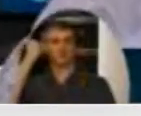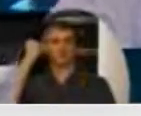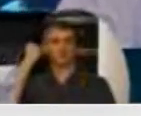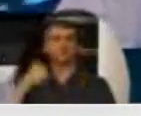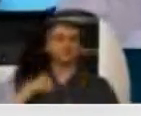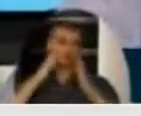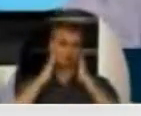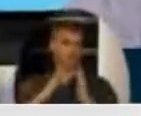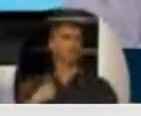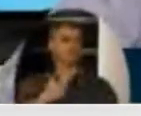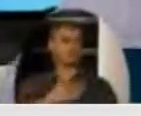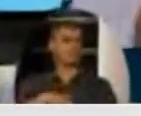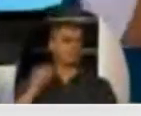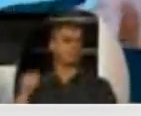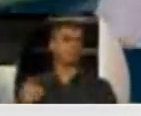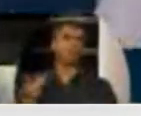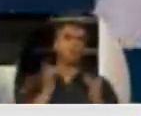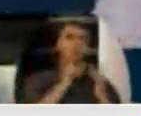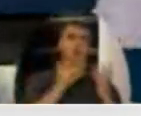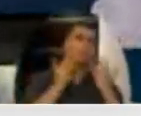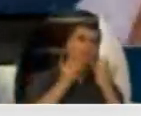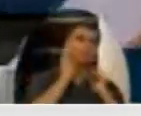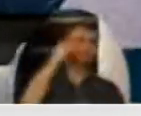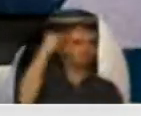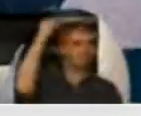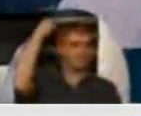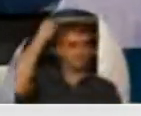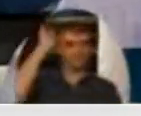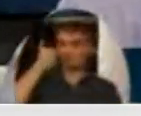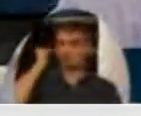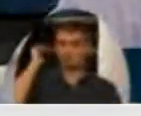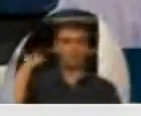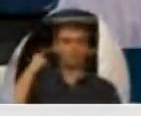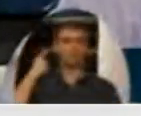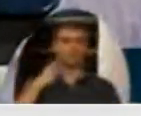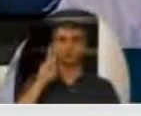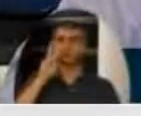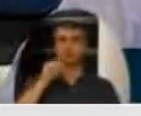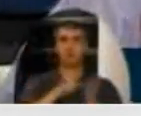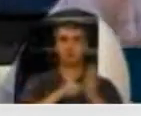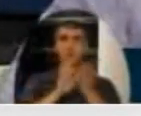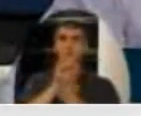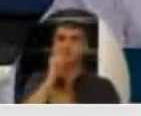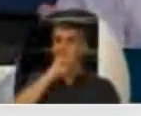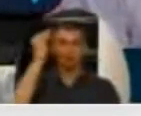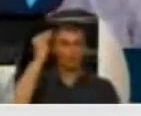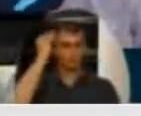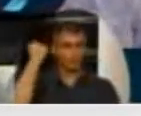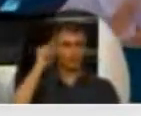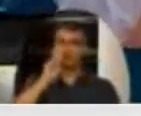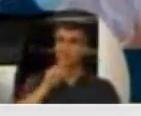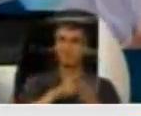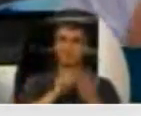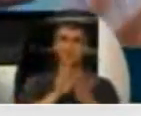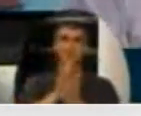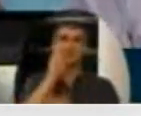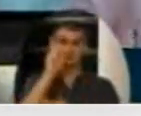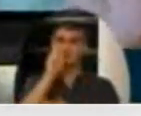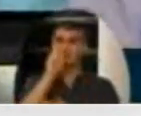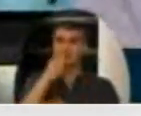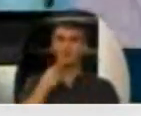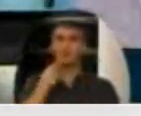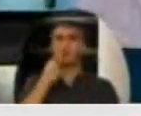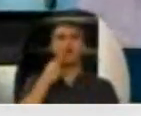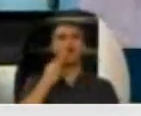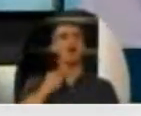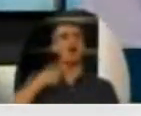שאנחנו מאמינים בו ורוצים בו מול הנרטיב הפלסטיני. ואתמול היה השני בנובמבר. מישהו לא זוכר מה היה בשני בנובמבר, לצערי הרב לא זוכר. הצהרת